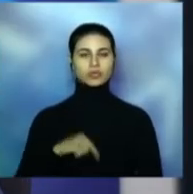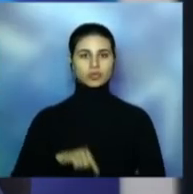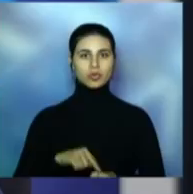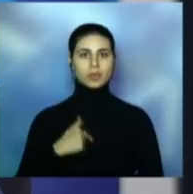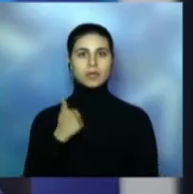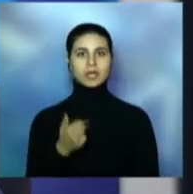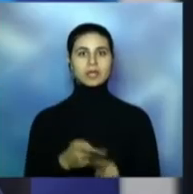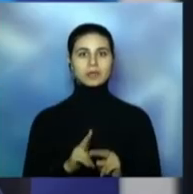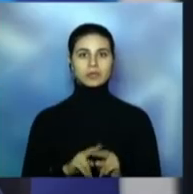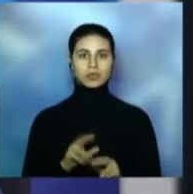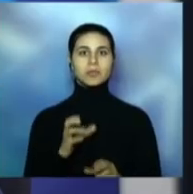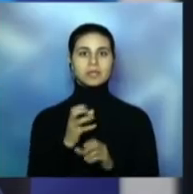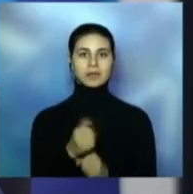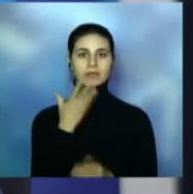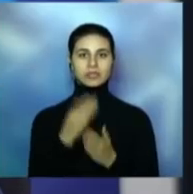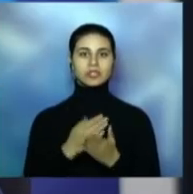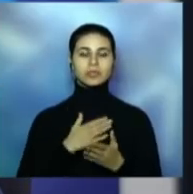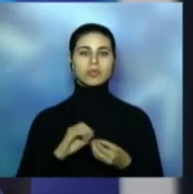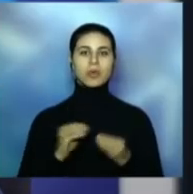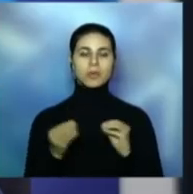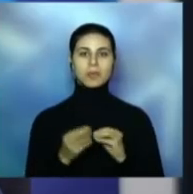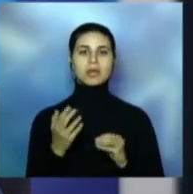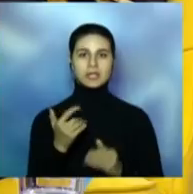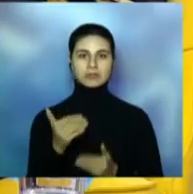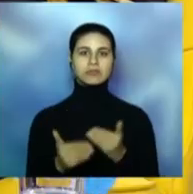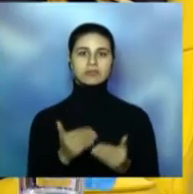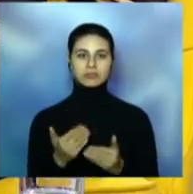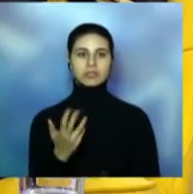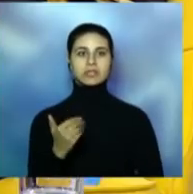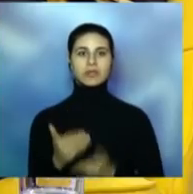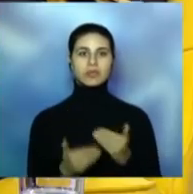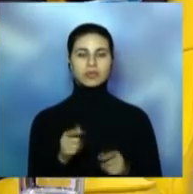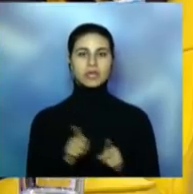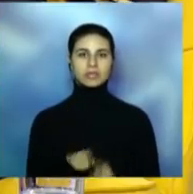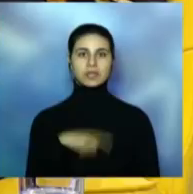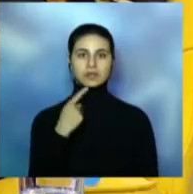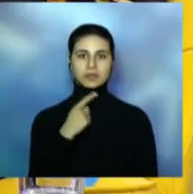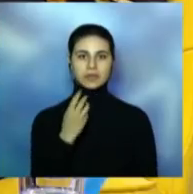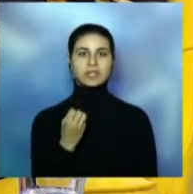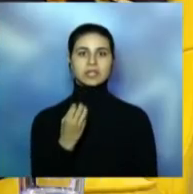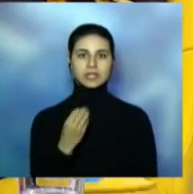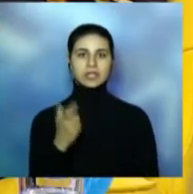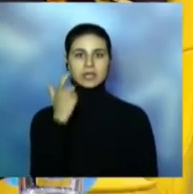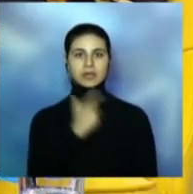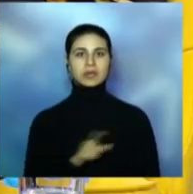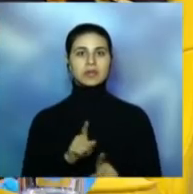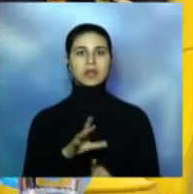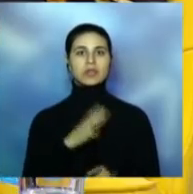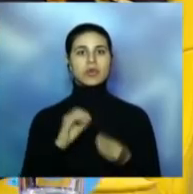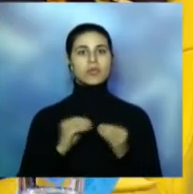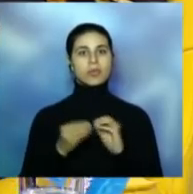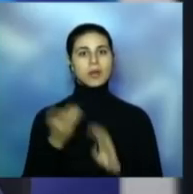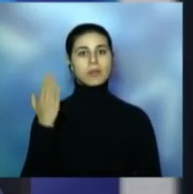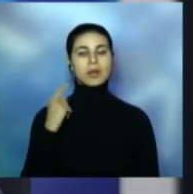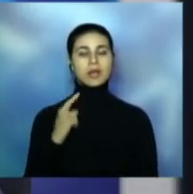თავს, იმიტომ რომ დავძლიე ჩემი პრობლემები, კიდევ წინ მივდივარ, კიდევ პროგრესირებ, ასე ვთქვათ, კიდევ ტრავმა დავტოვე უკან და